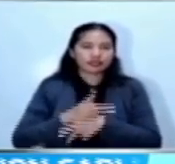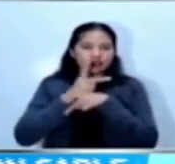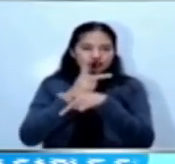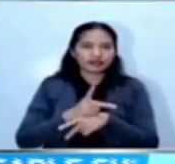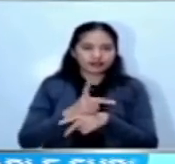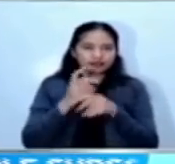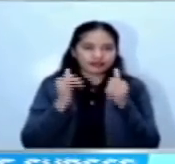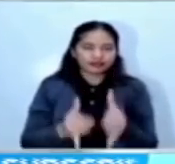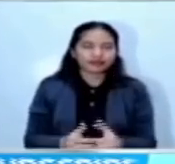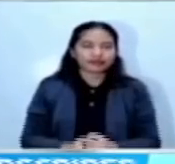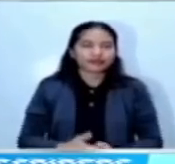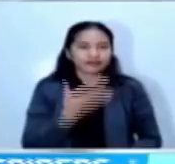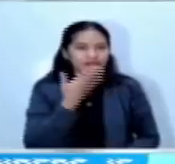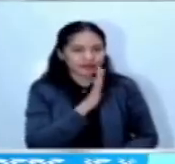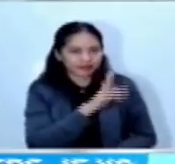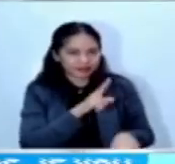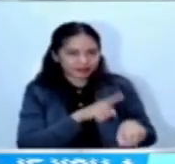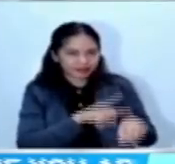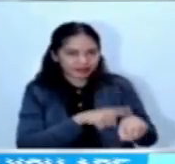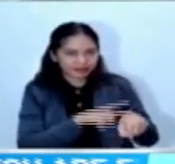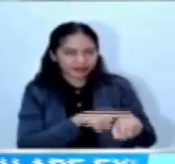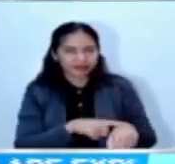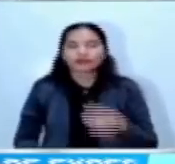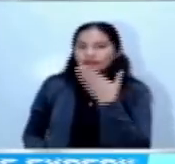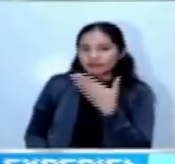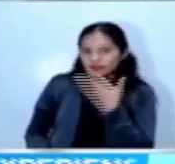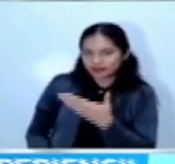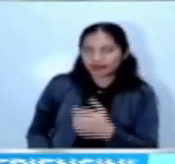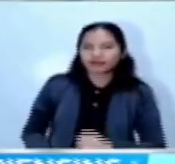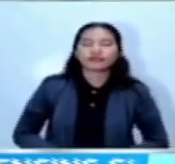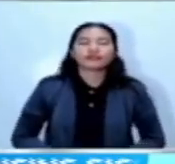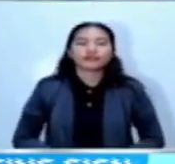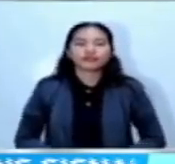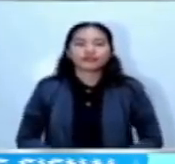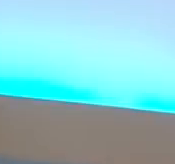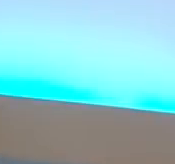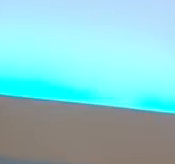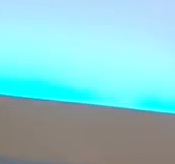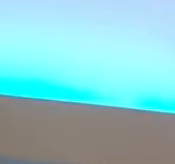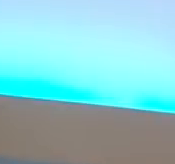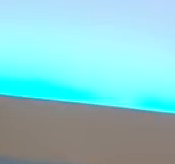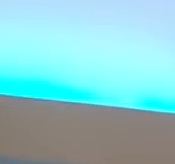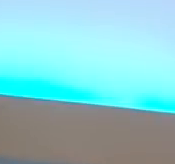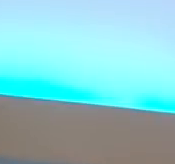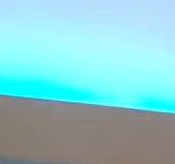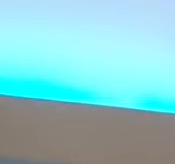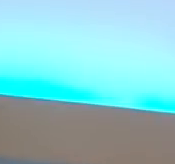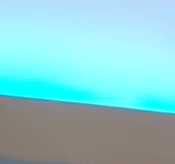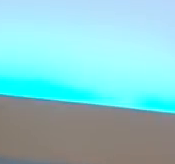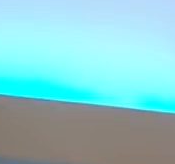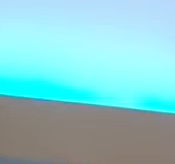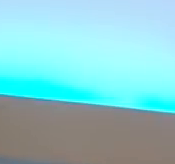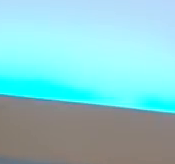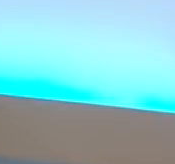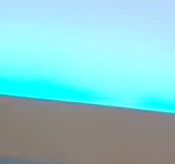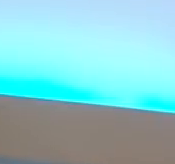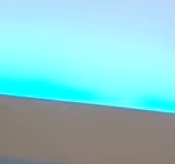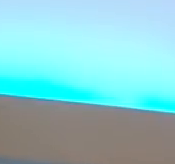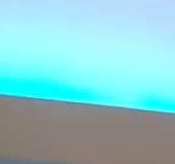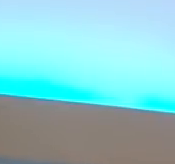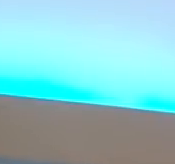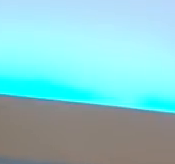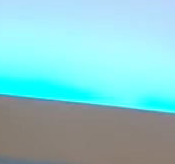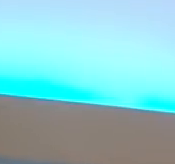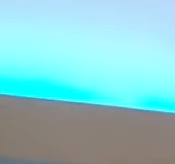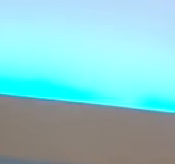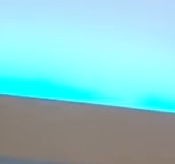Maraming. Si Dr. Guido David ng Octa Research Team. Maging updated po sa mga maiinit na balita,